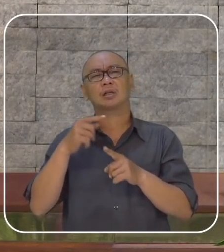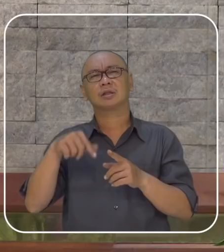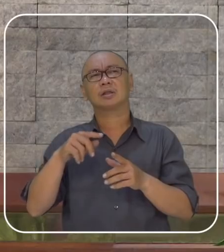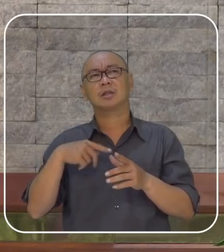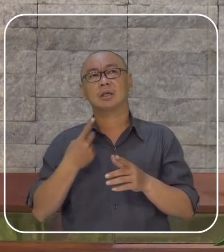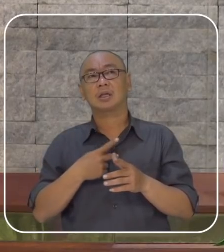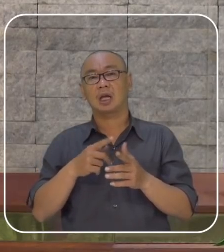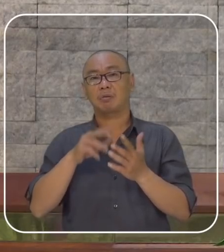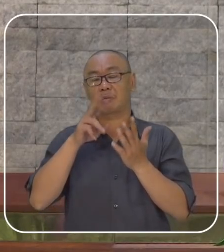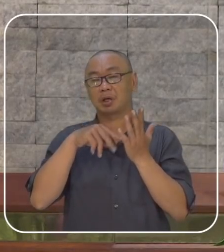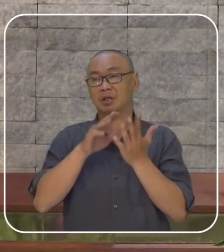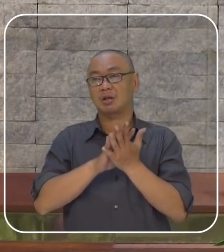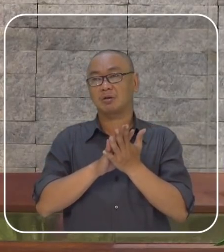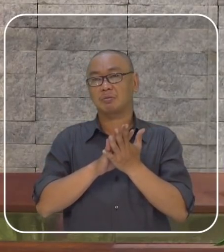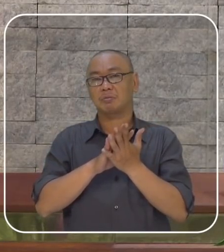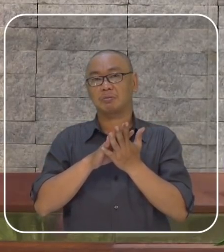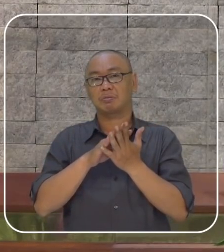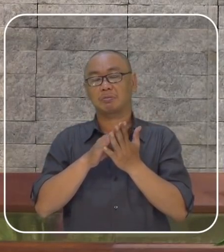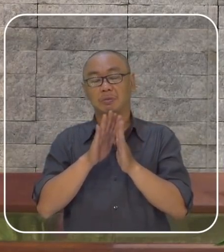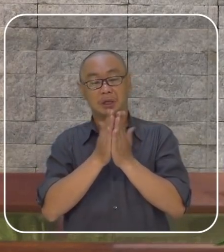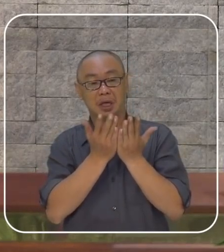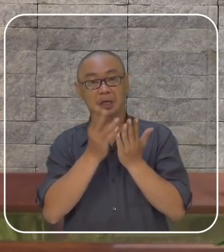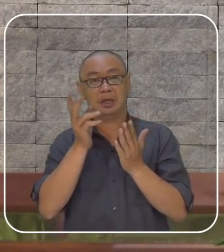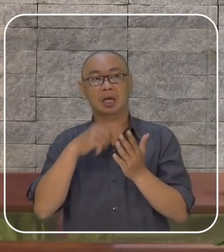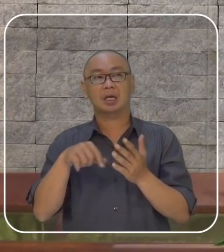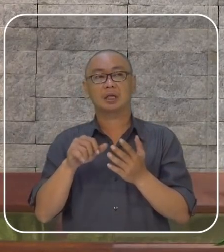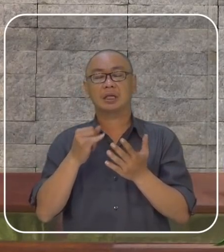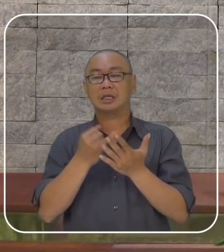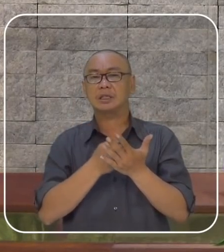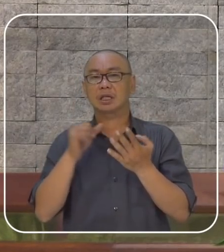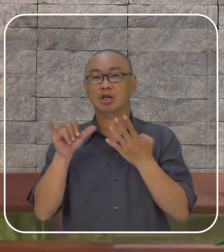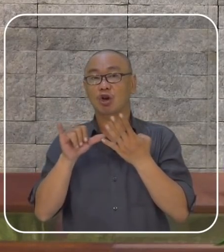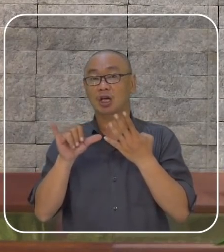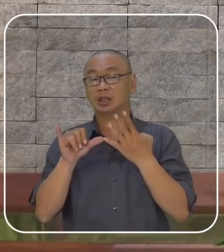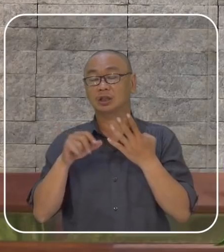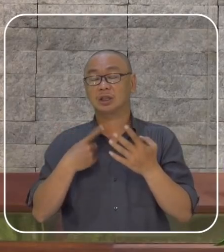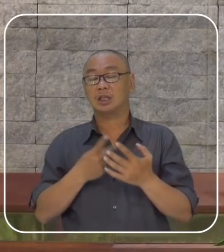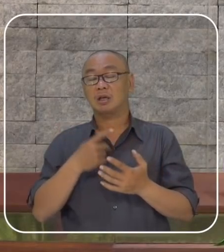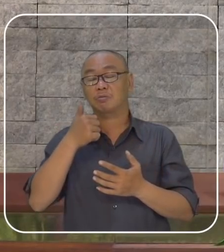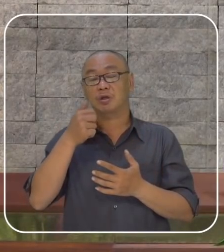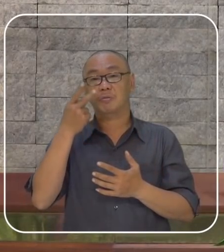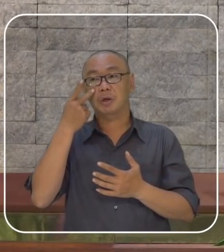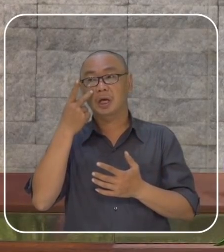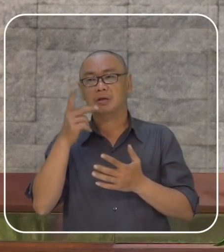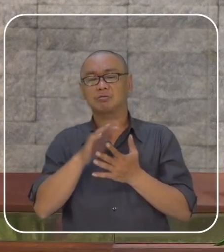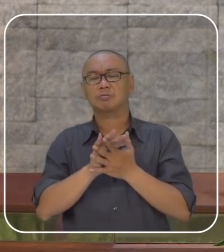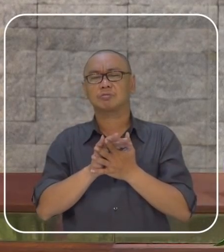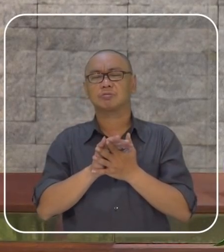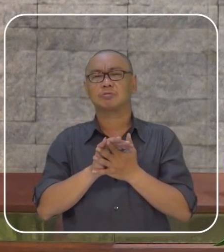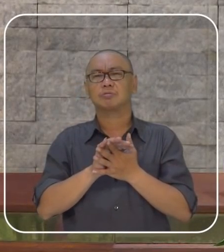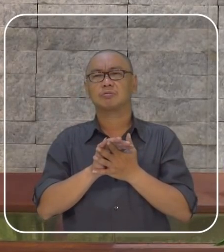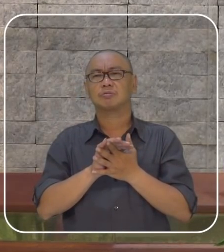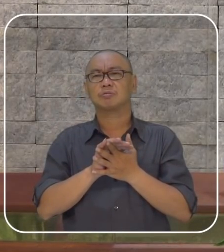membaca bagian bacaan kita dari Injil Yohanes, kita bisa melihat bahwa